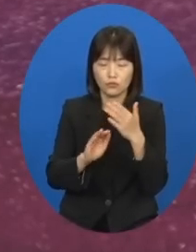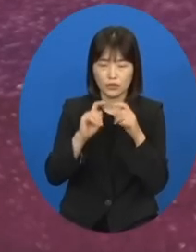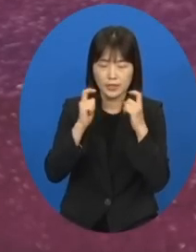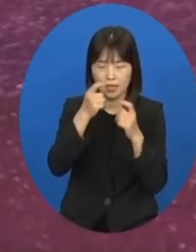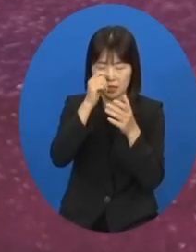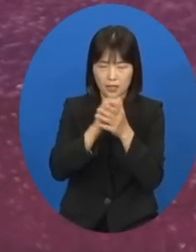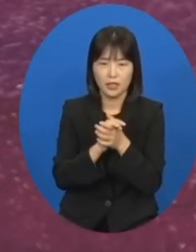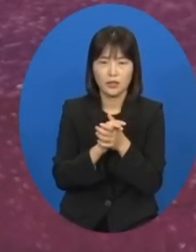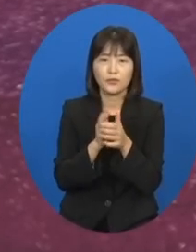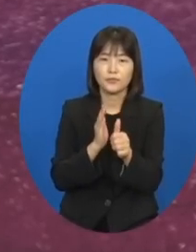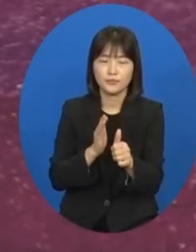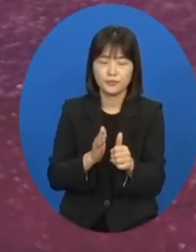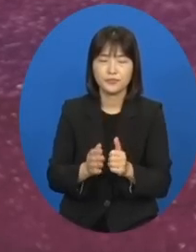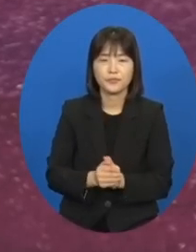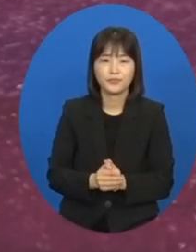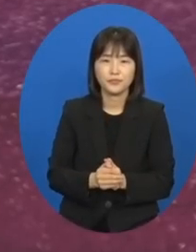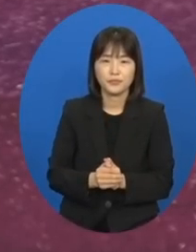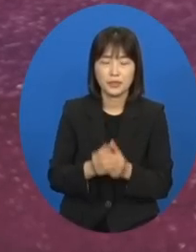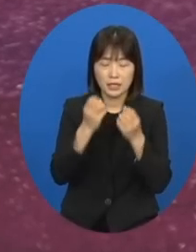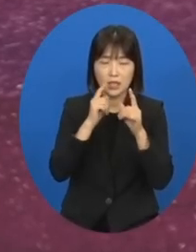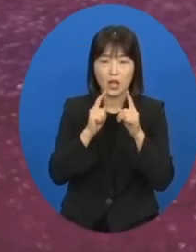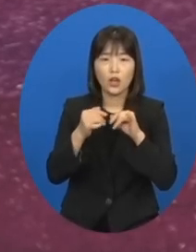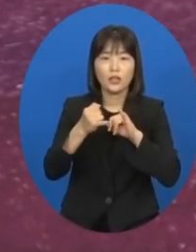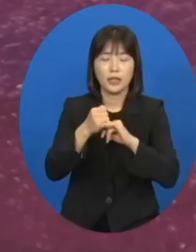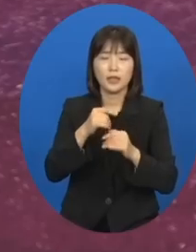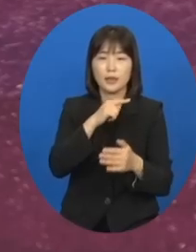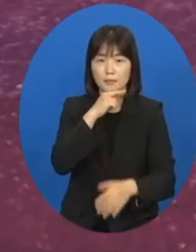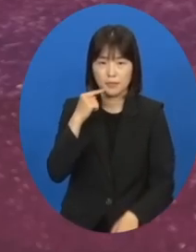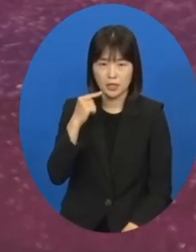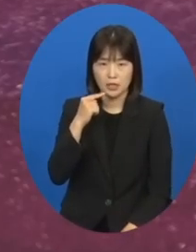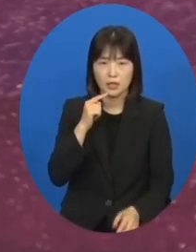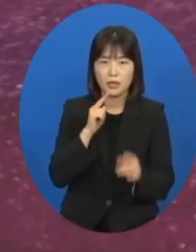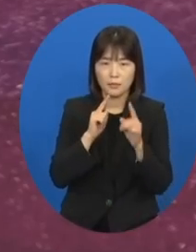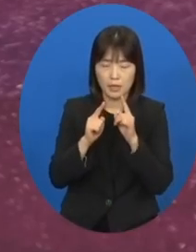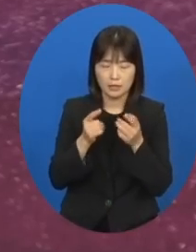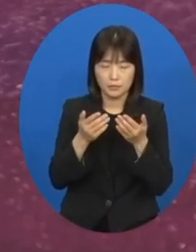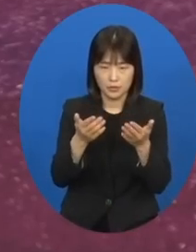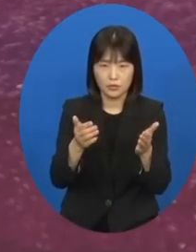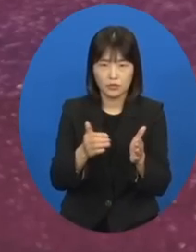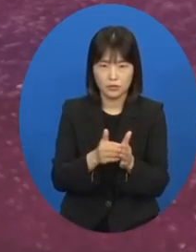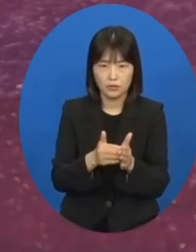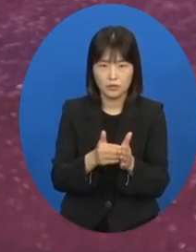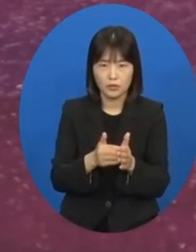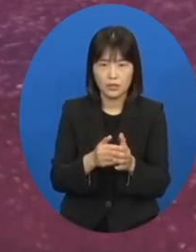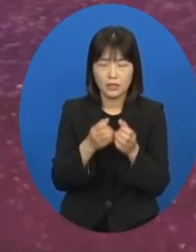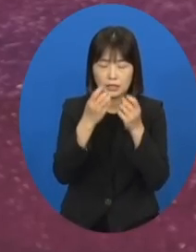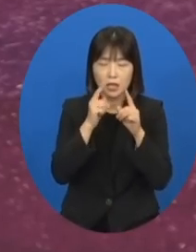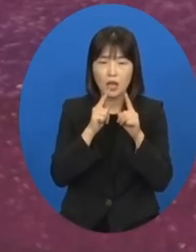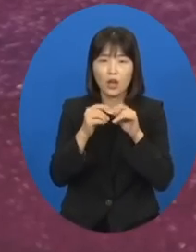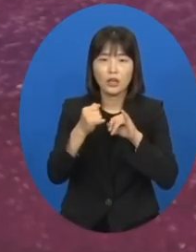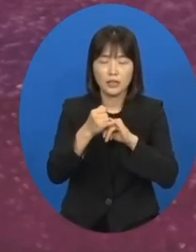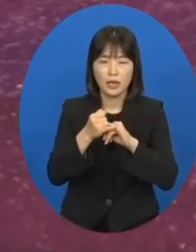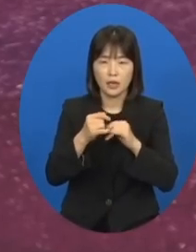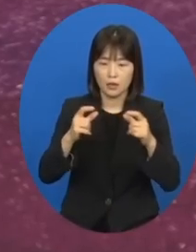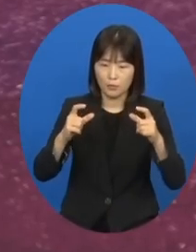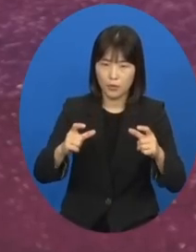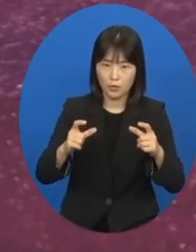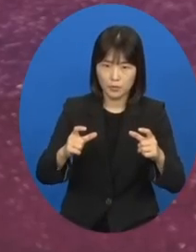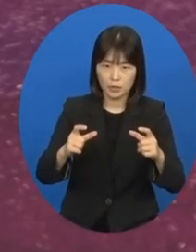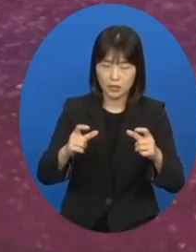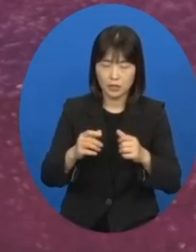돌아가겠습니다 우리 새 언약의 피해 말씀을 드렸는데요이 새 언약의 범위는